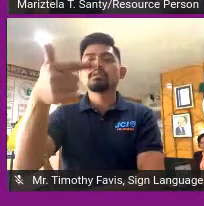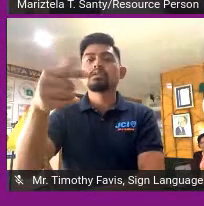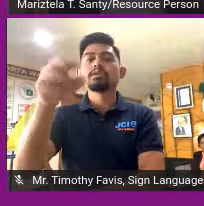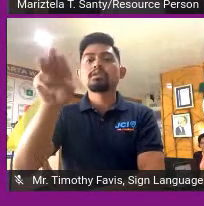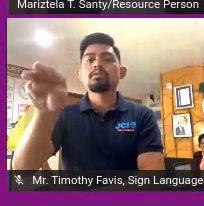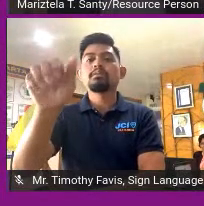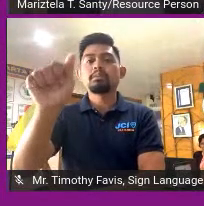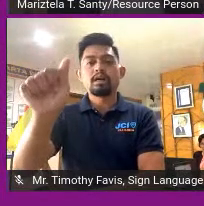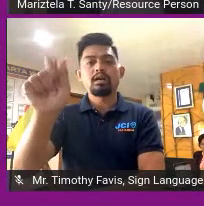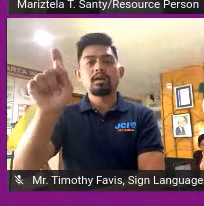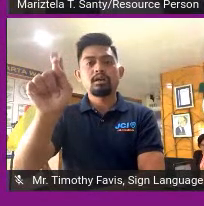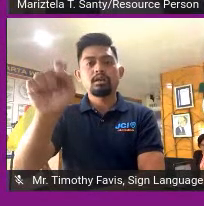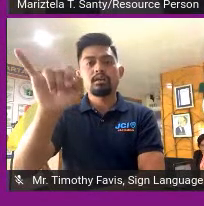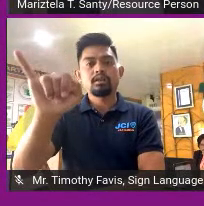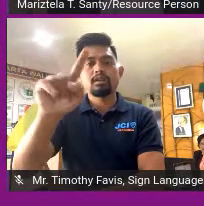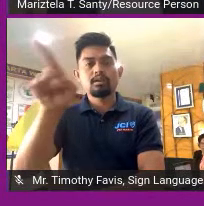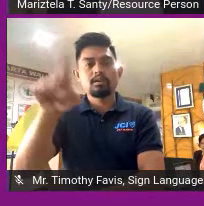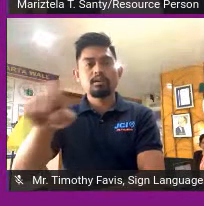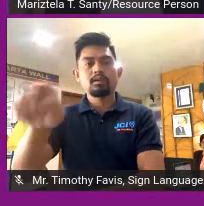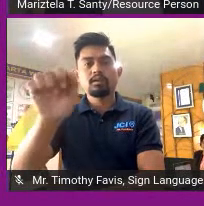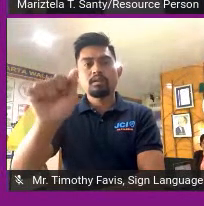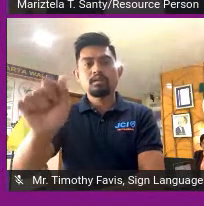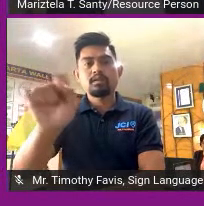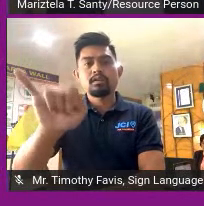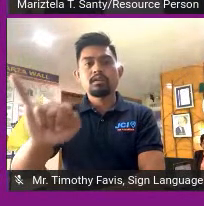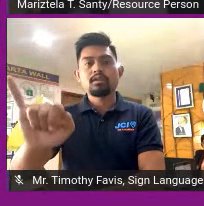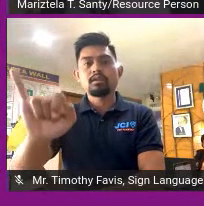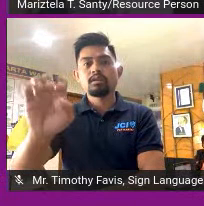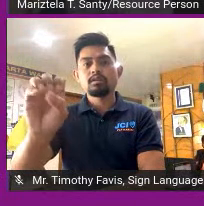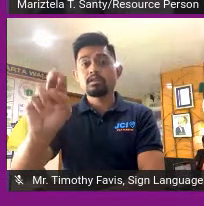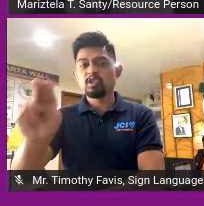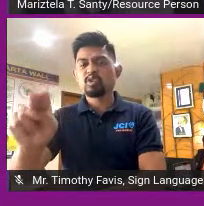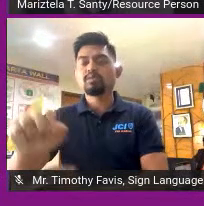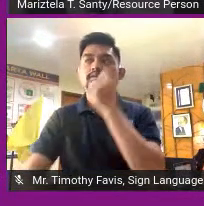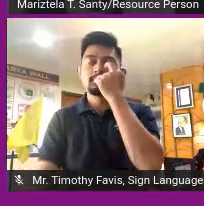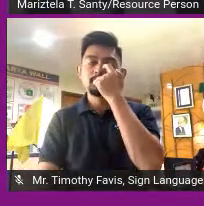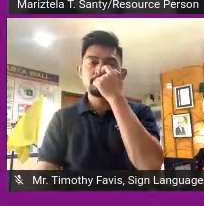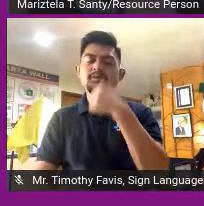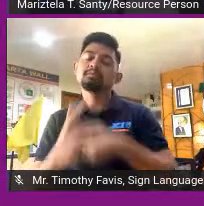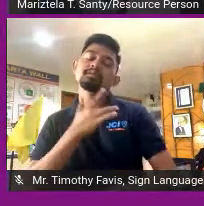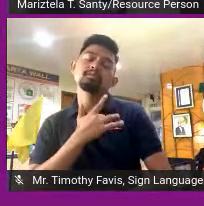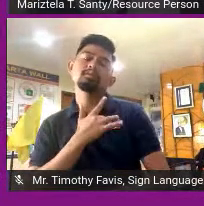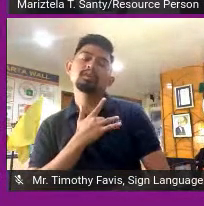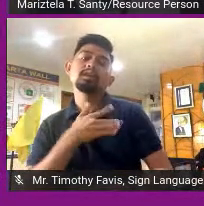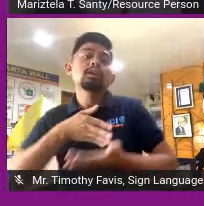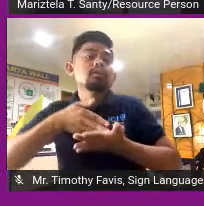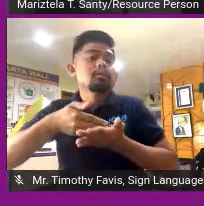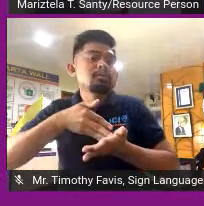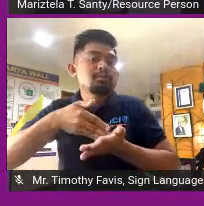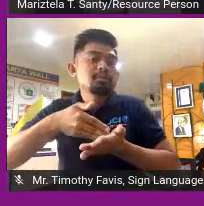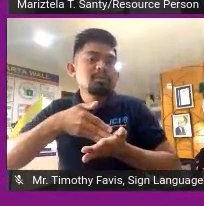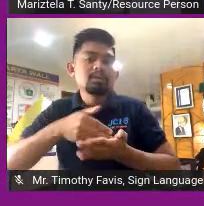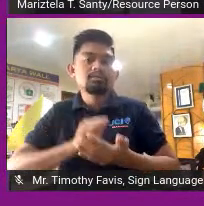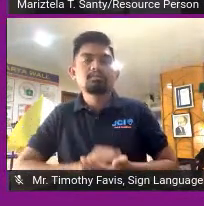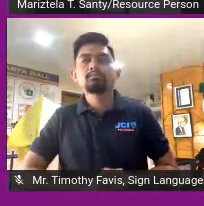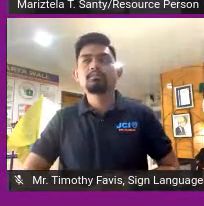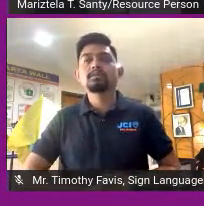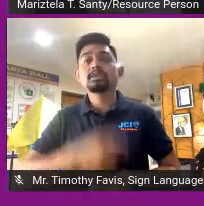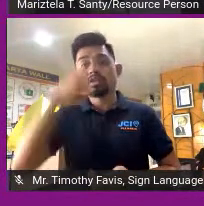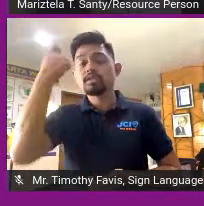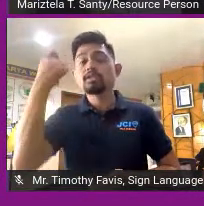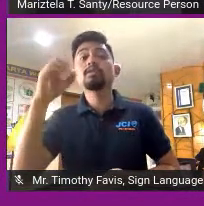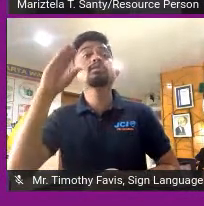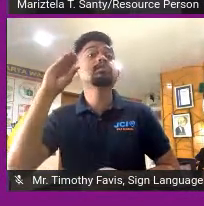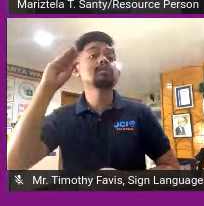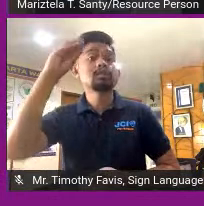feeling na ang babae ay inferior talaga sa mga lalaki.